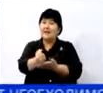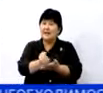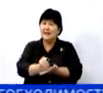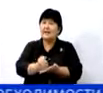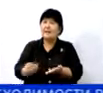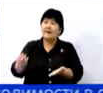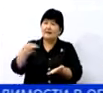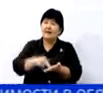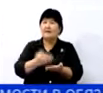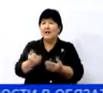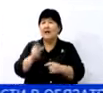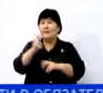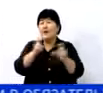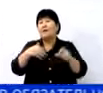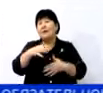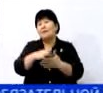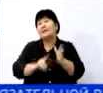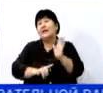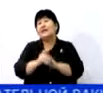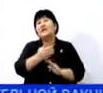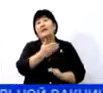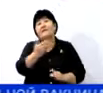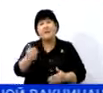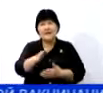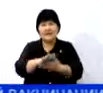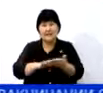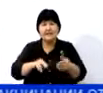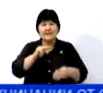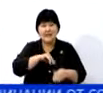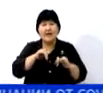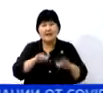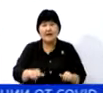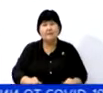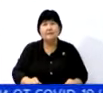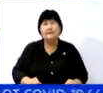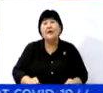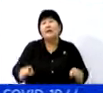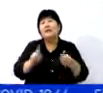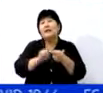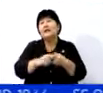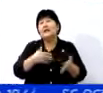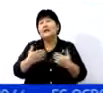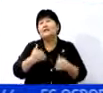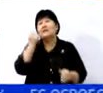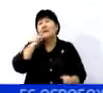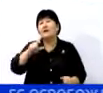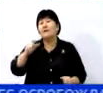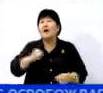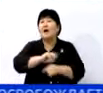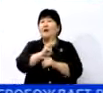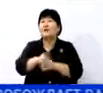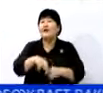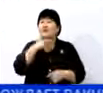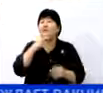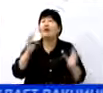это предприятие. Мы продолжаем начатое вами дело. Компания поддерживает самую тесную связь со своими ветеранами, окружила их вниманием